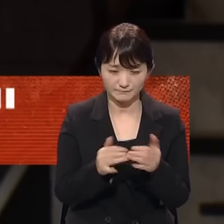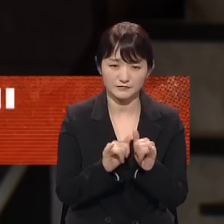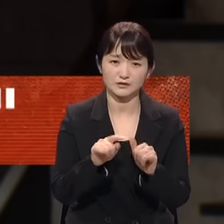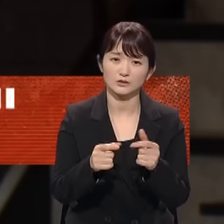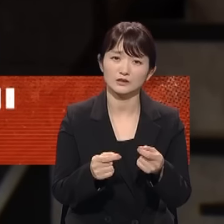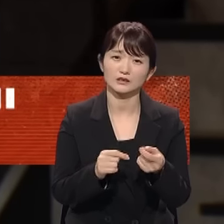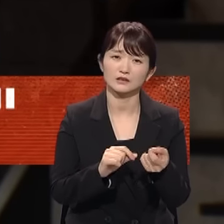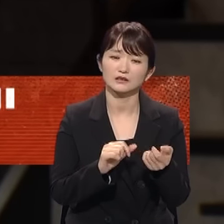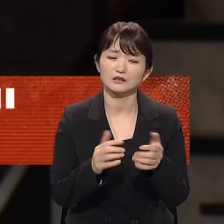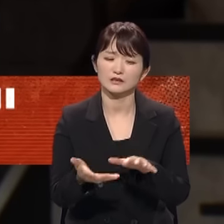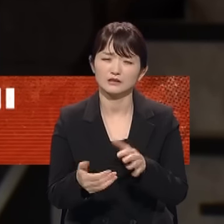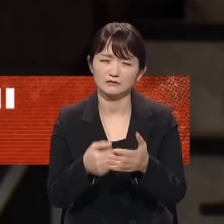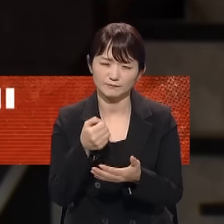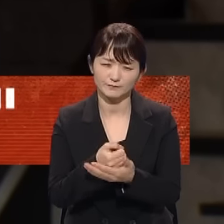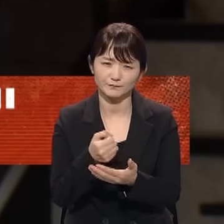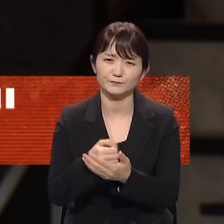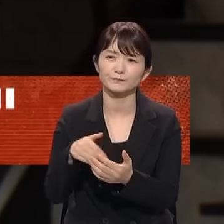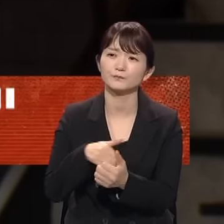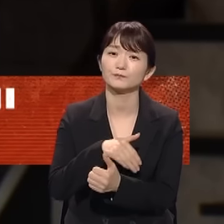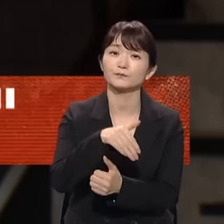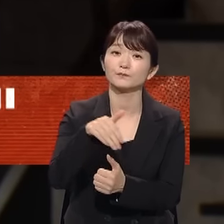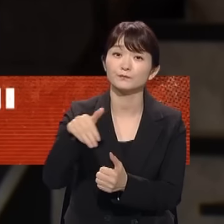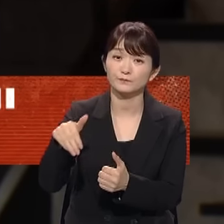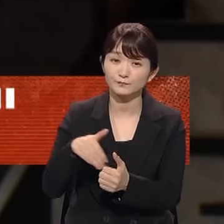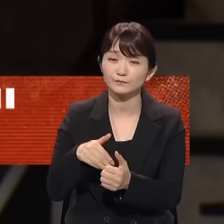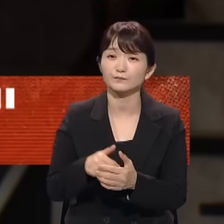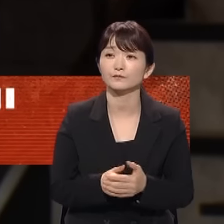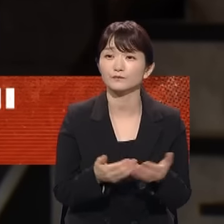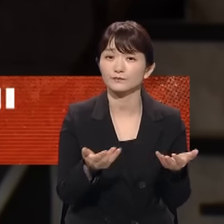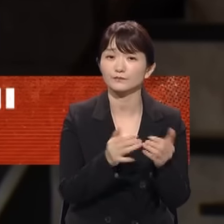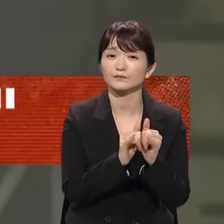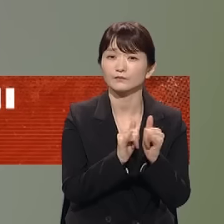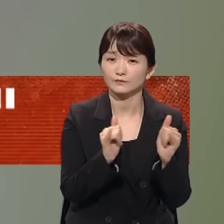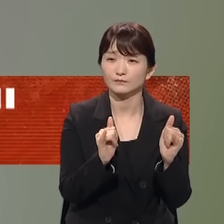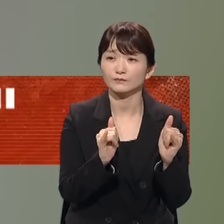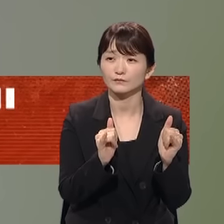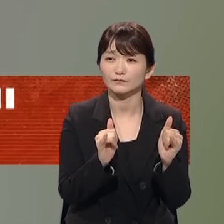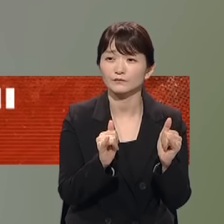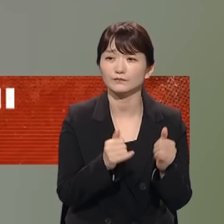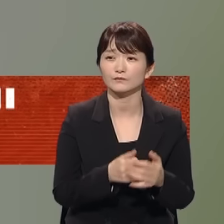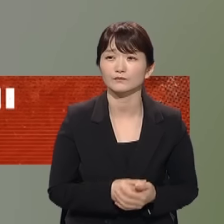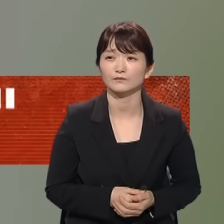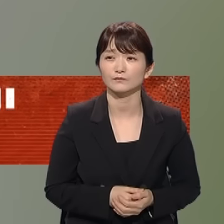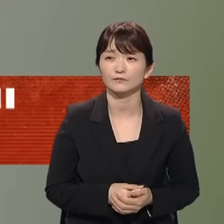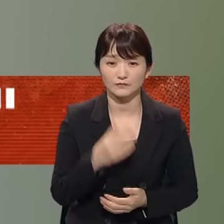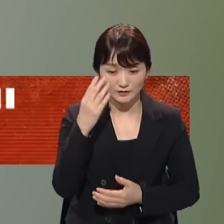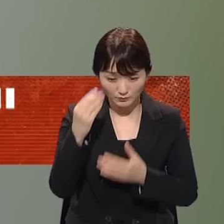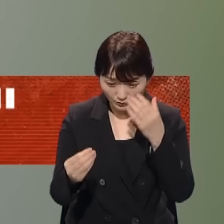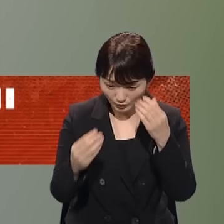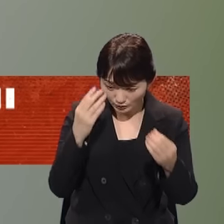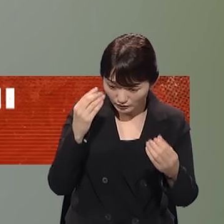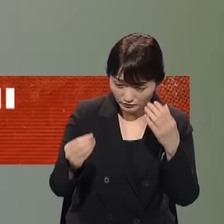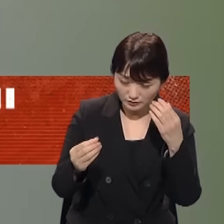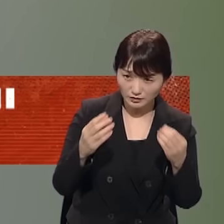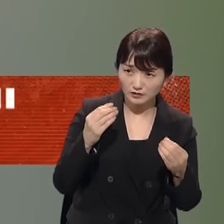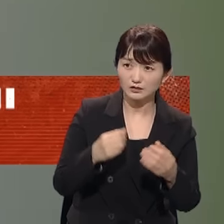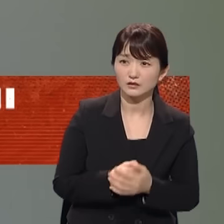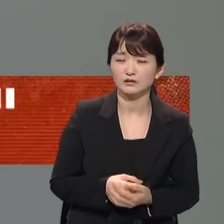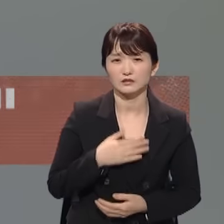사고를 당하셨고요. 주변에 공장에서 근무하던 많은 또 근로자들이 이 목격담을 지금 막